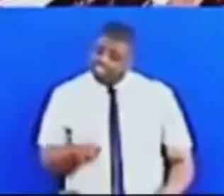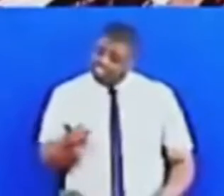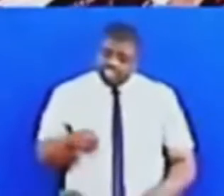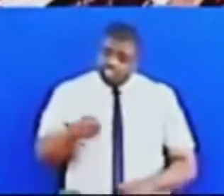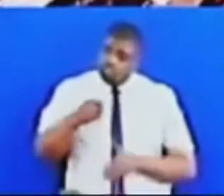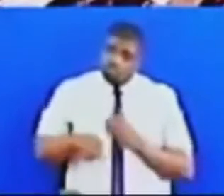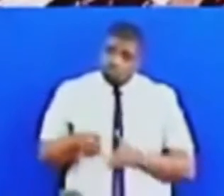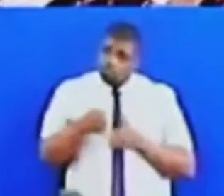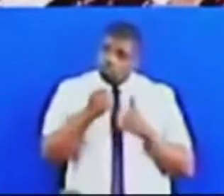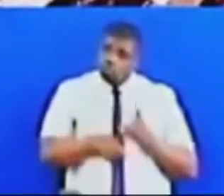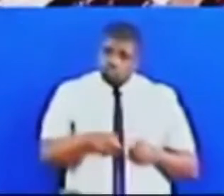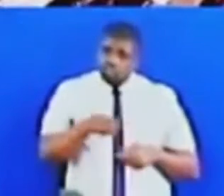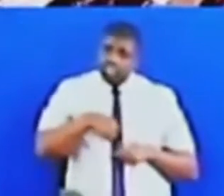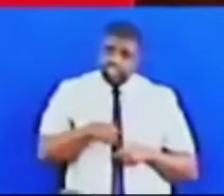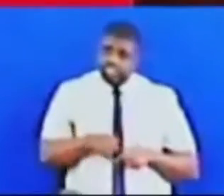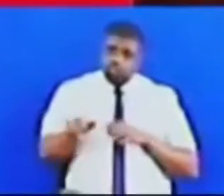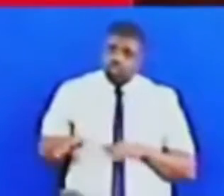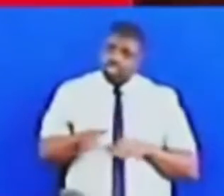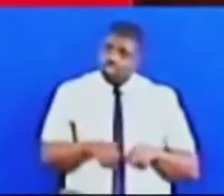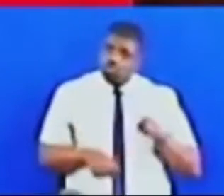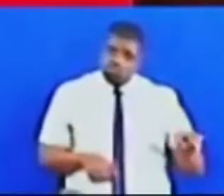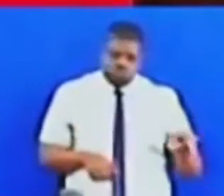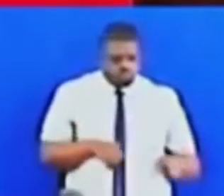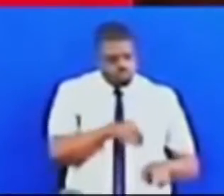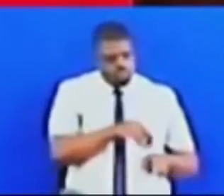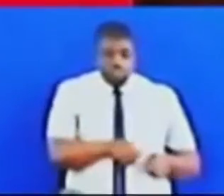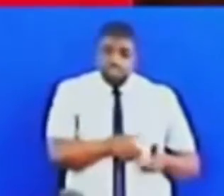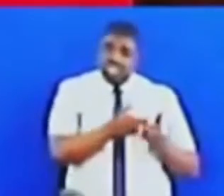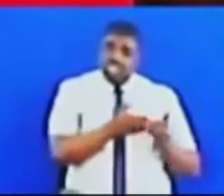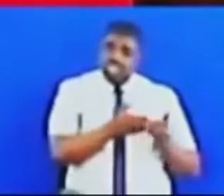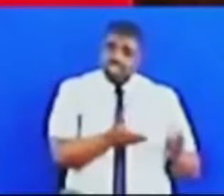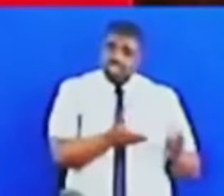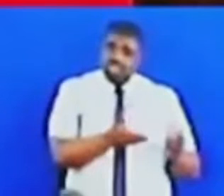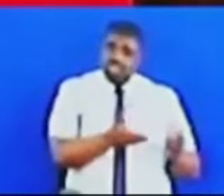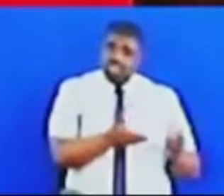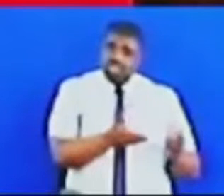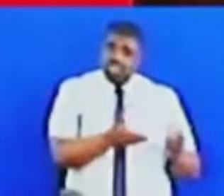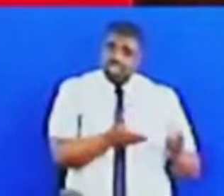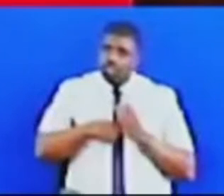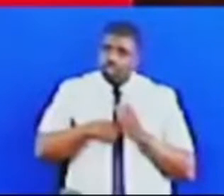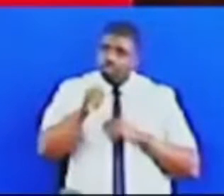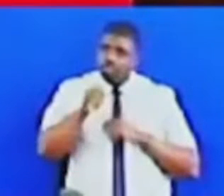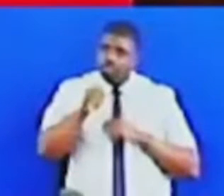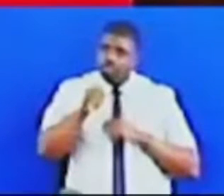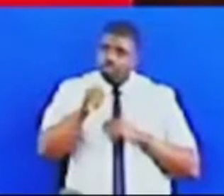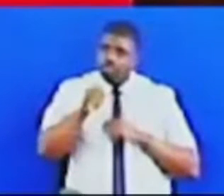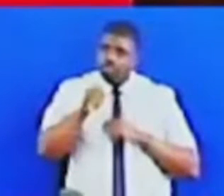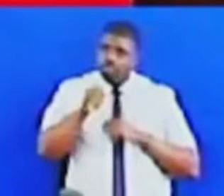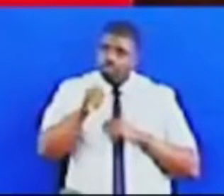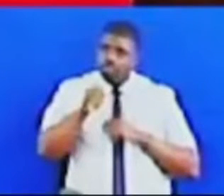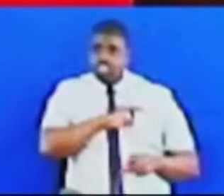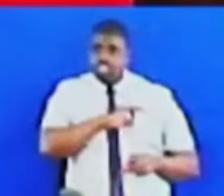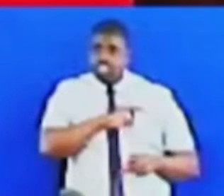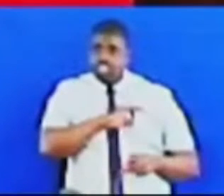zote tunatozwa. Sisi tunahangaika huku, hatuna mbolea, hatuna watumishi kwamba hatuwezi kuwalipa mishahara, tunashindwa kuajiri. Mheshimiwa Spika,